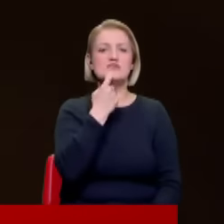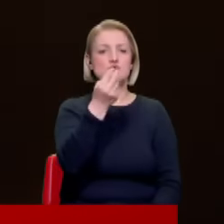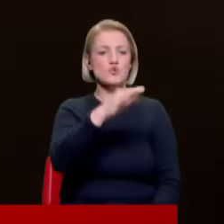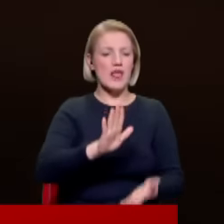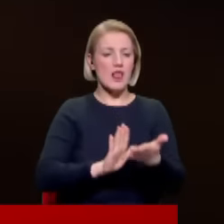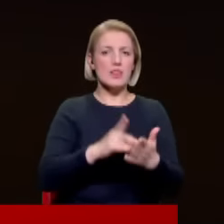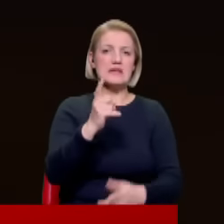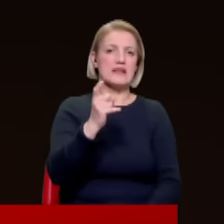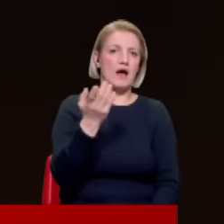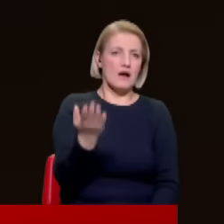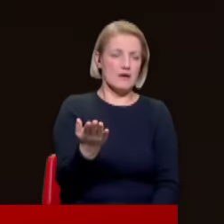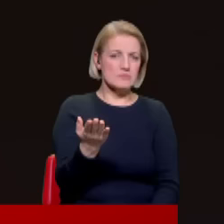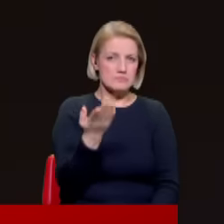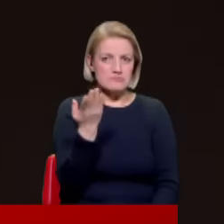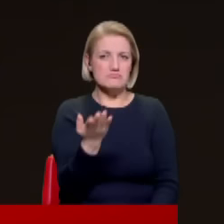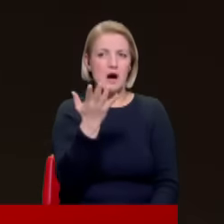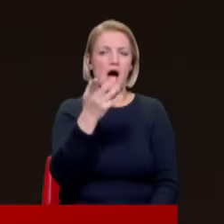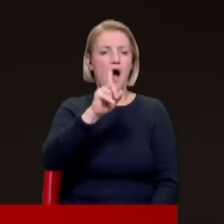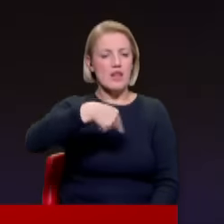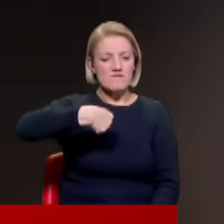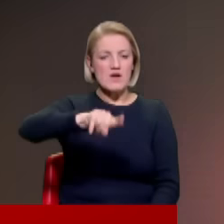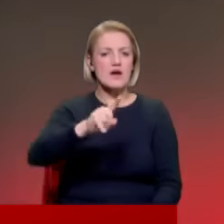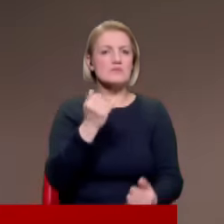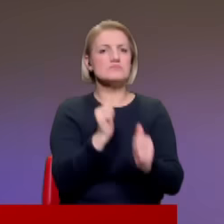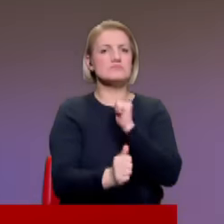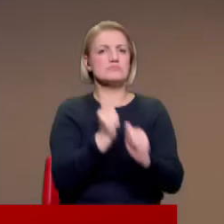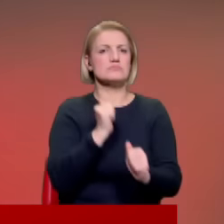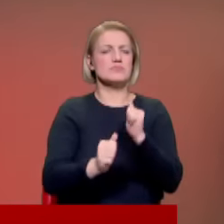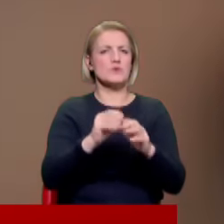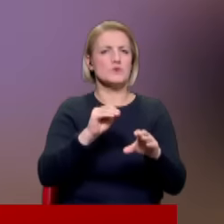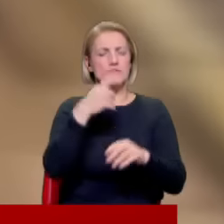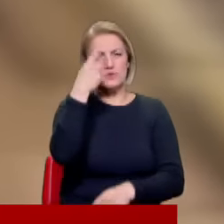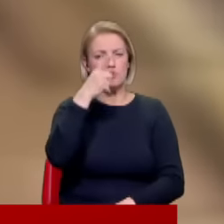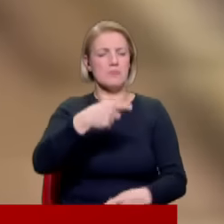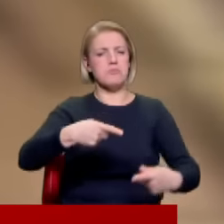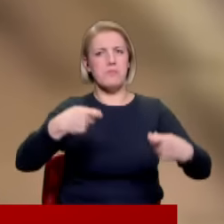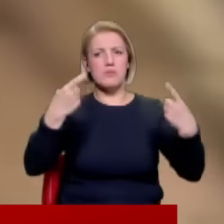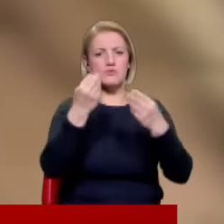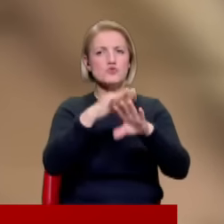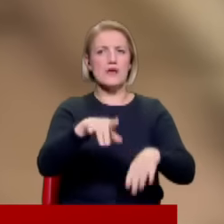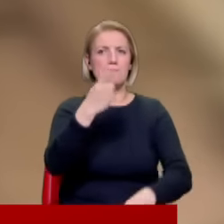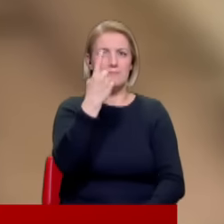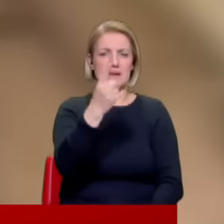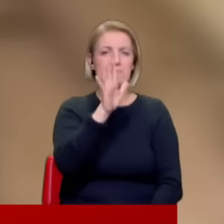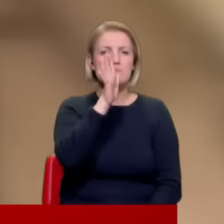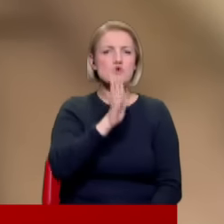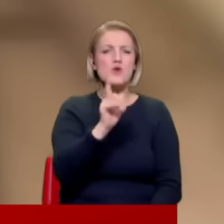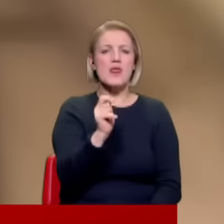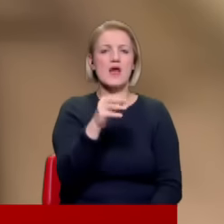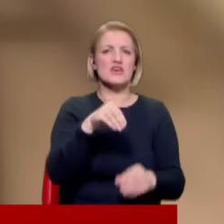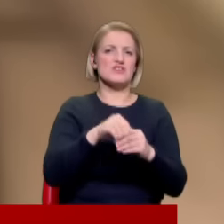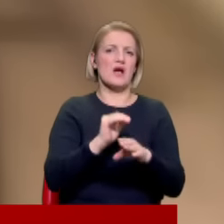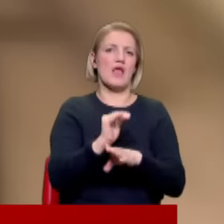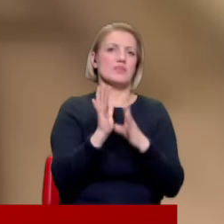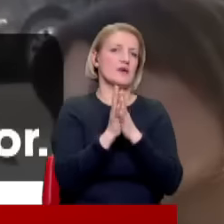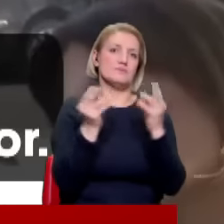çocukların elinde silah. İddiaya göre alacak verecek kavgası nedeniyle ateşlendi o silahlar. Çocuklardan biri 500 lira için